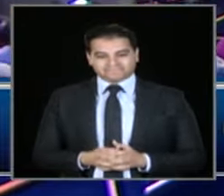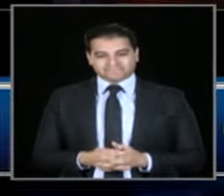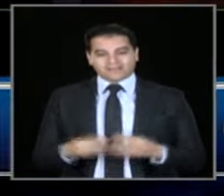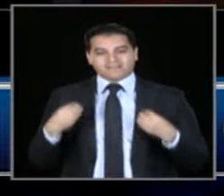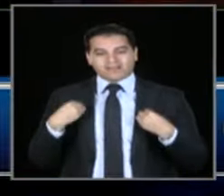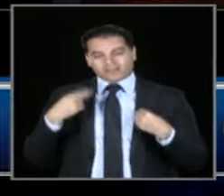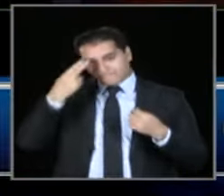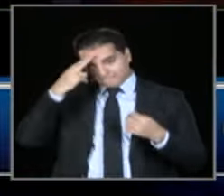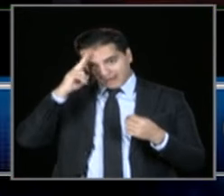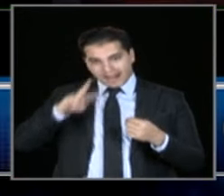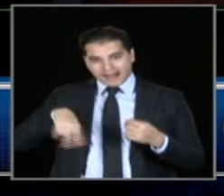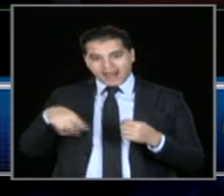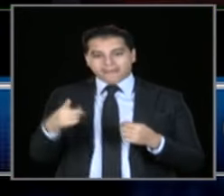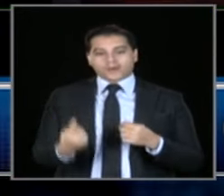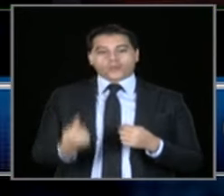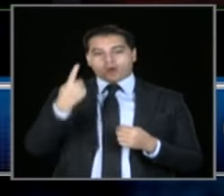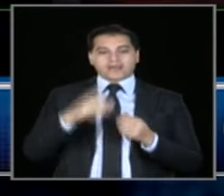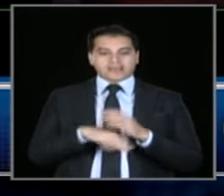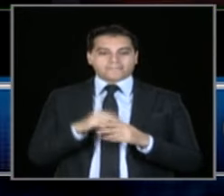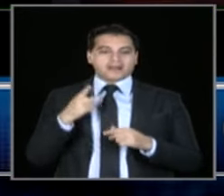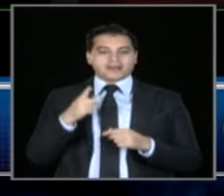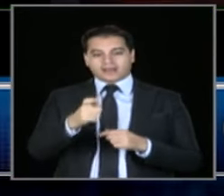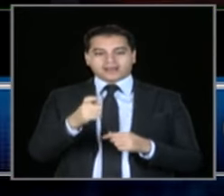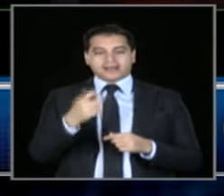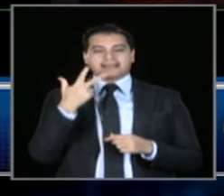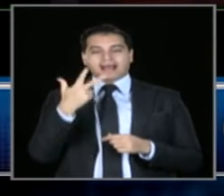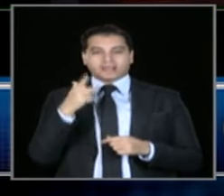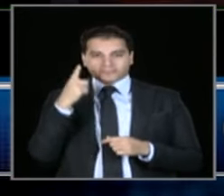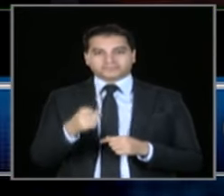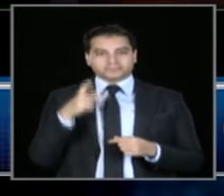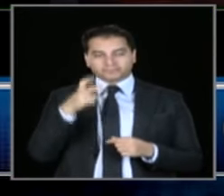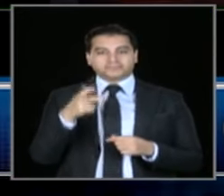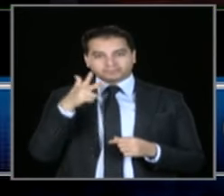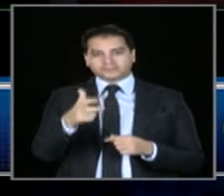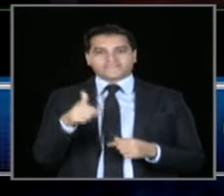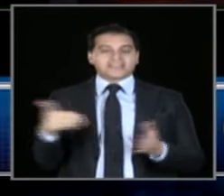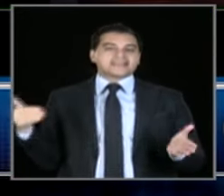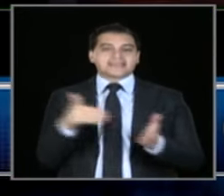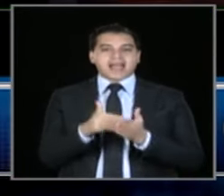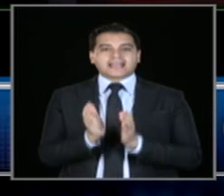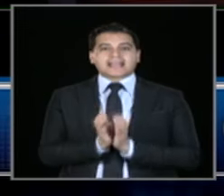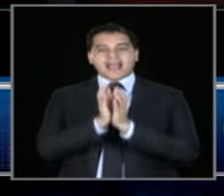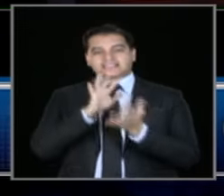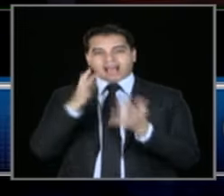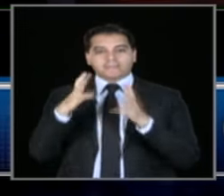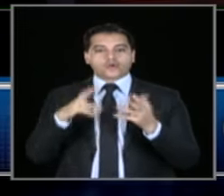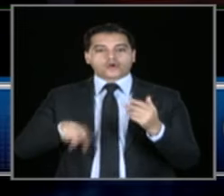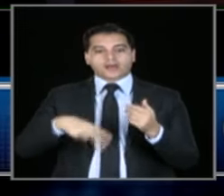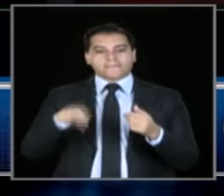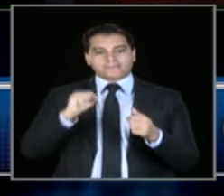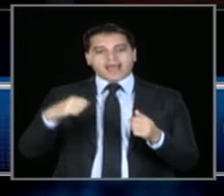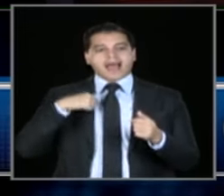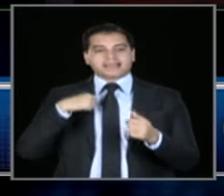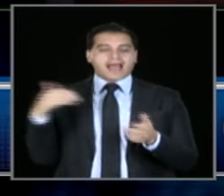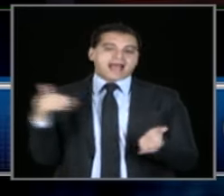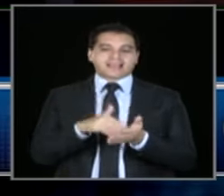رياضة، من هو اللاعب الوحيد الذي سجل هاتريك في نهائي كأس العالم لكرة القدم للأندية حتى